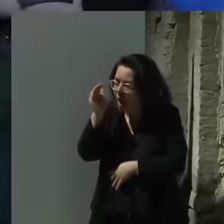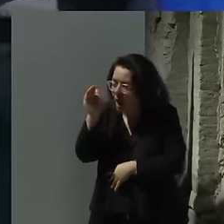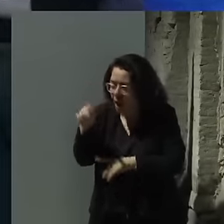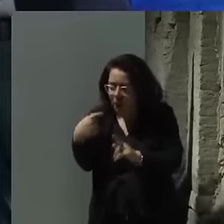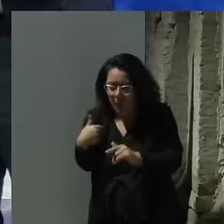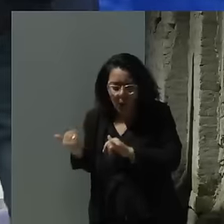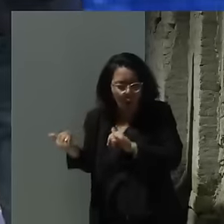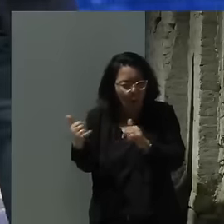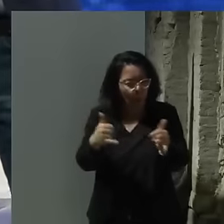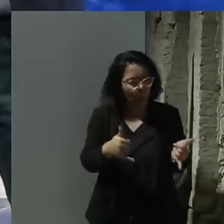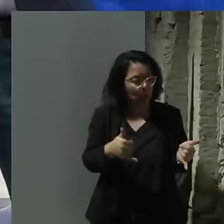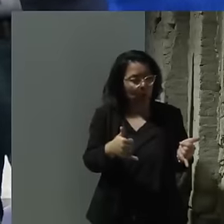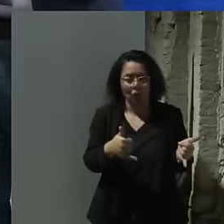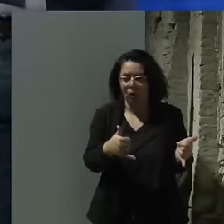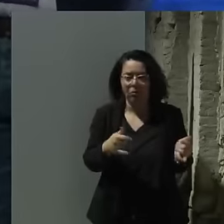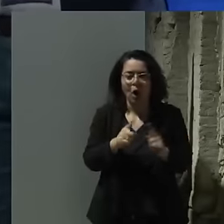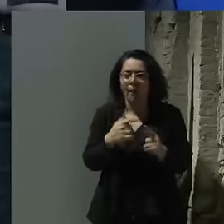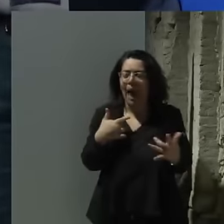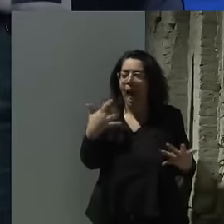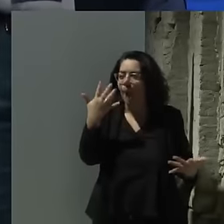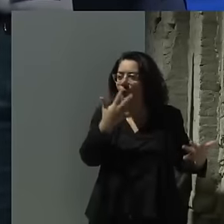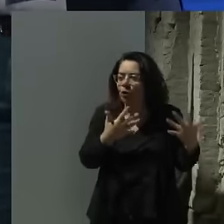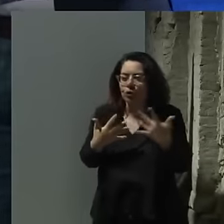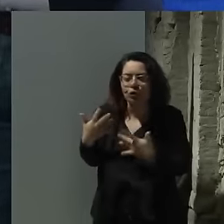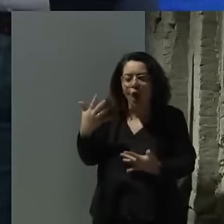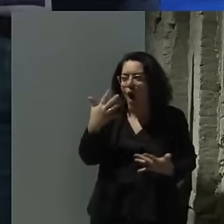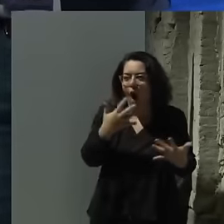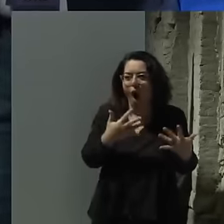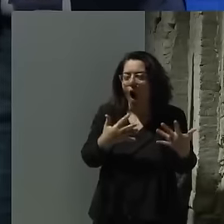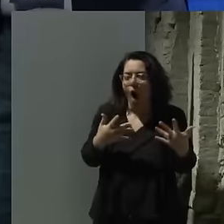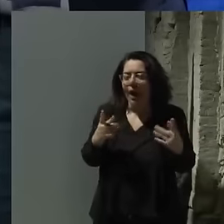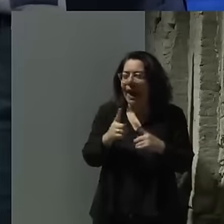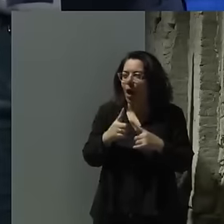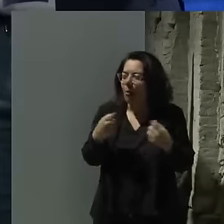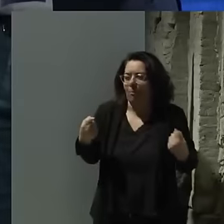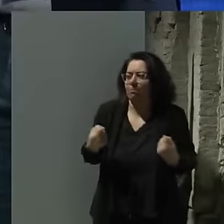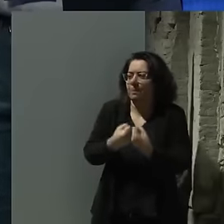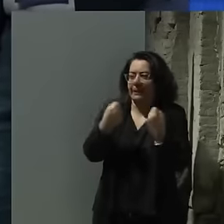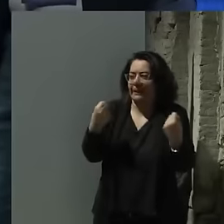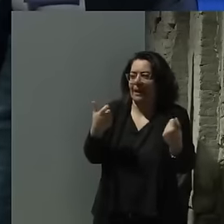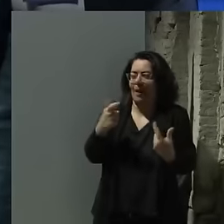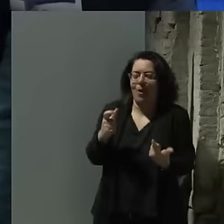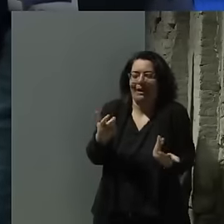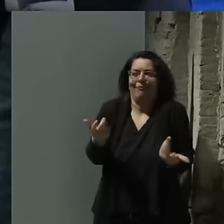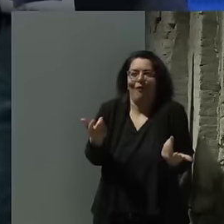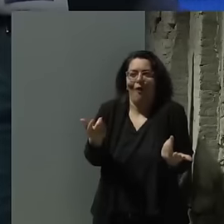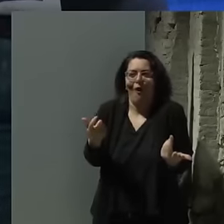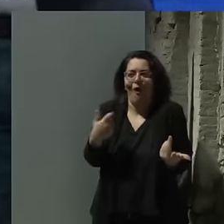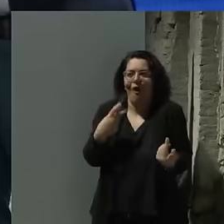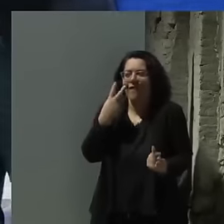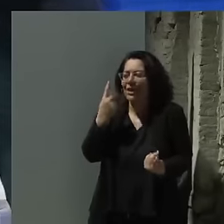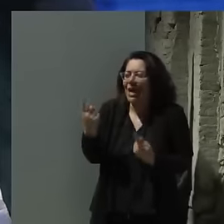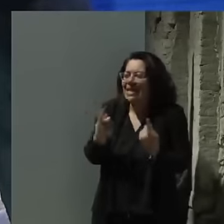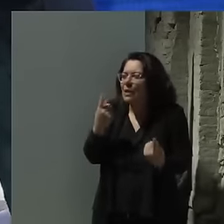il contrasto tra l'emozione di vedere che cosa può accadere nella vita, partendo sicuramente da